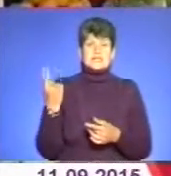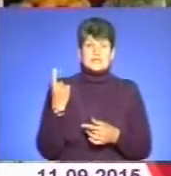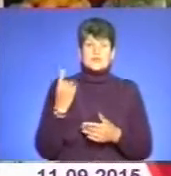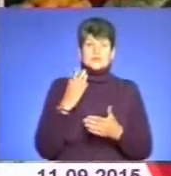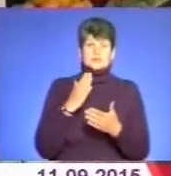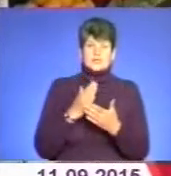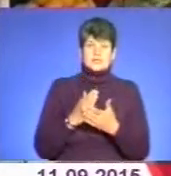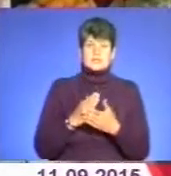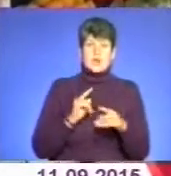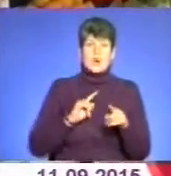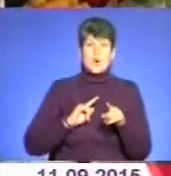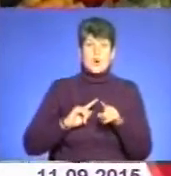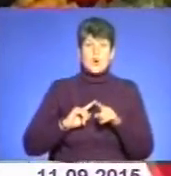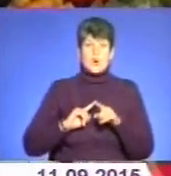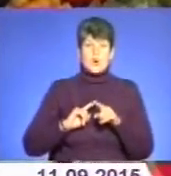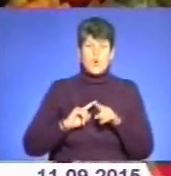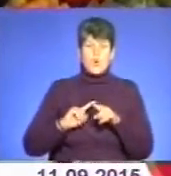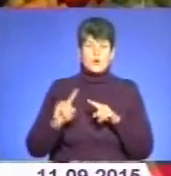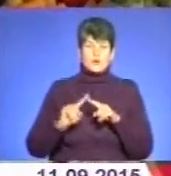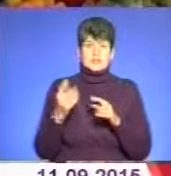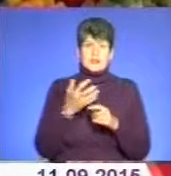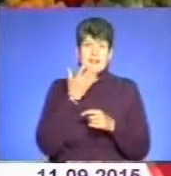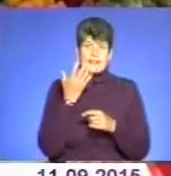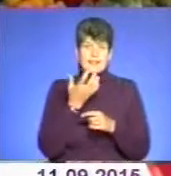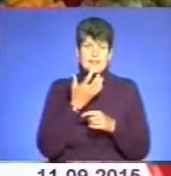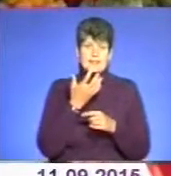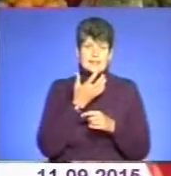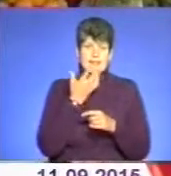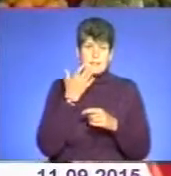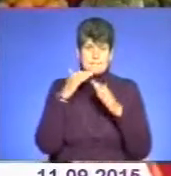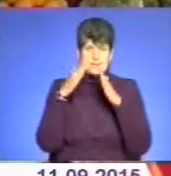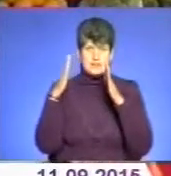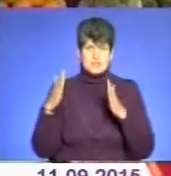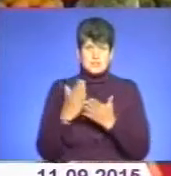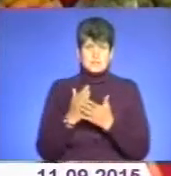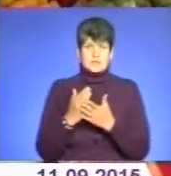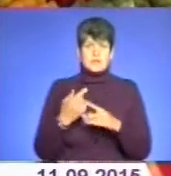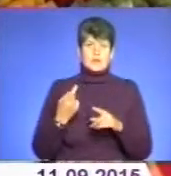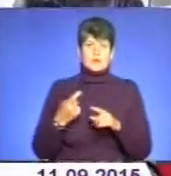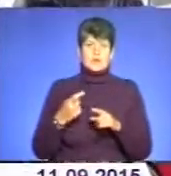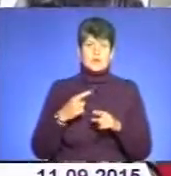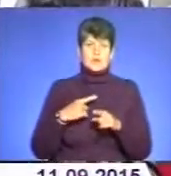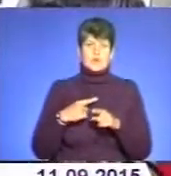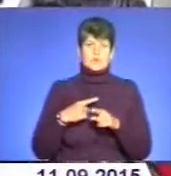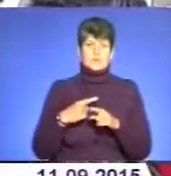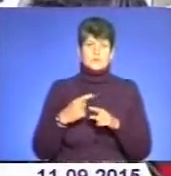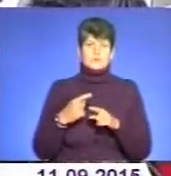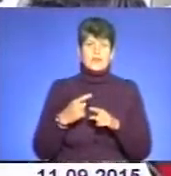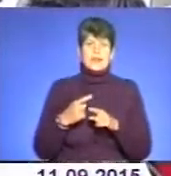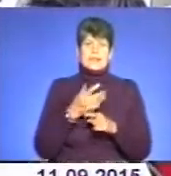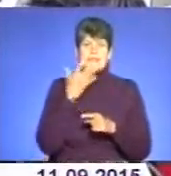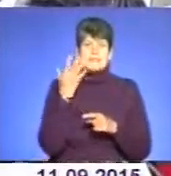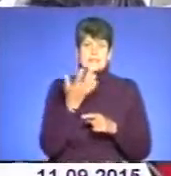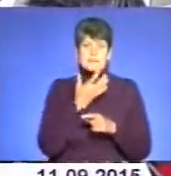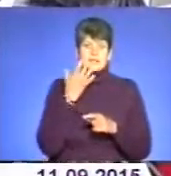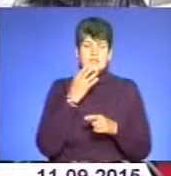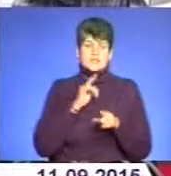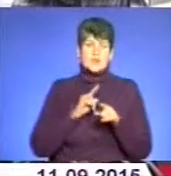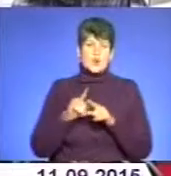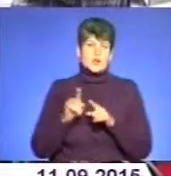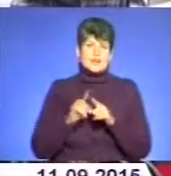кажуть, огірок пішов, це теплиця пішов, огірок зараз гарний. З городу мало огірка було. Тепличні огірки – по